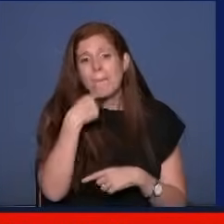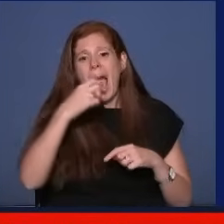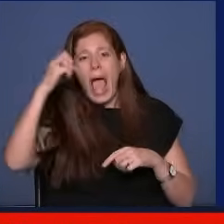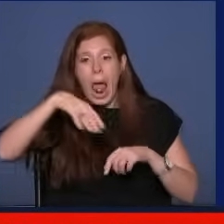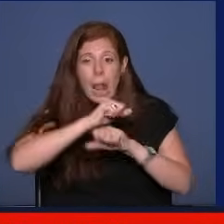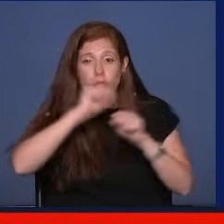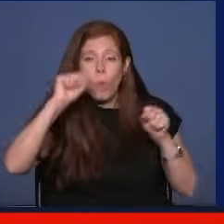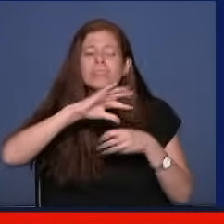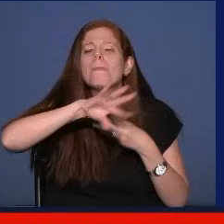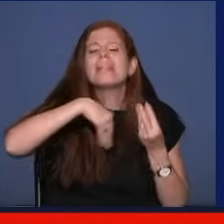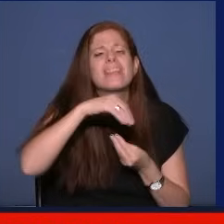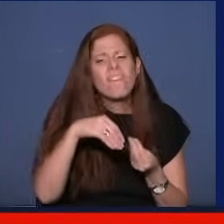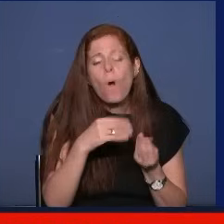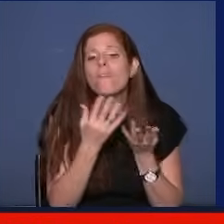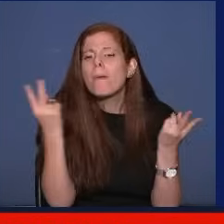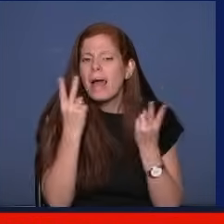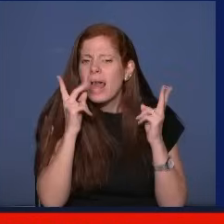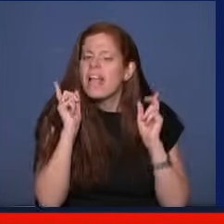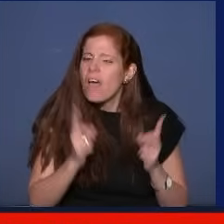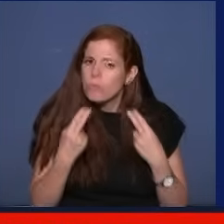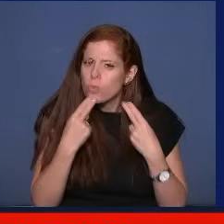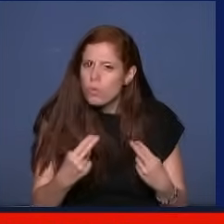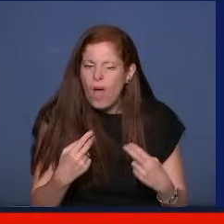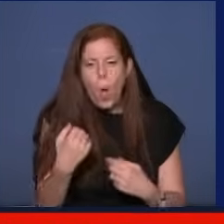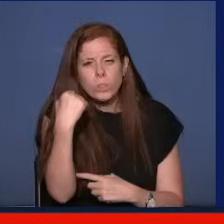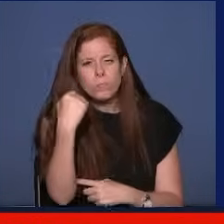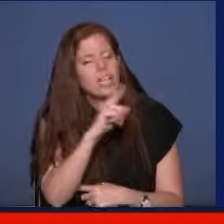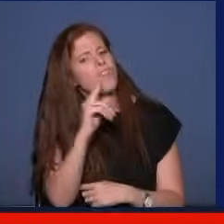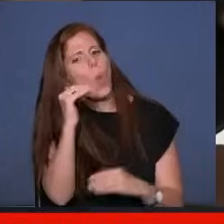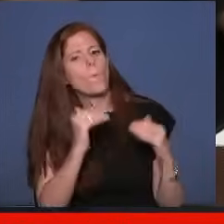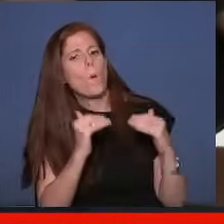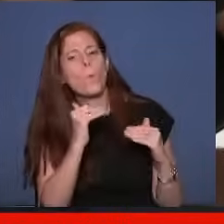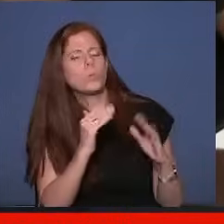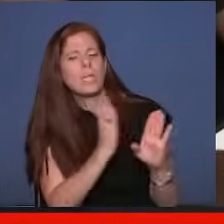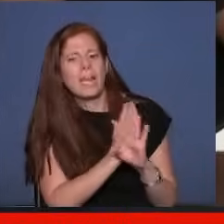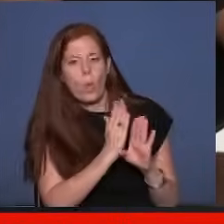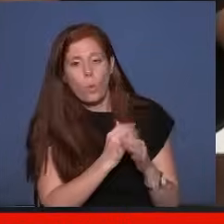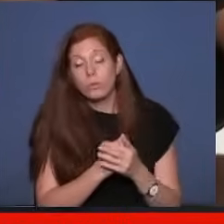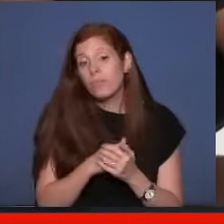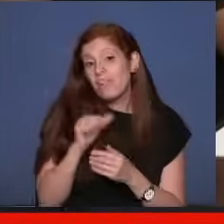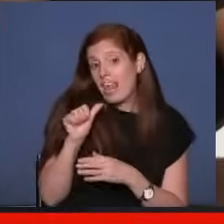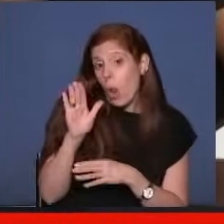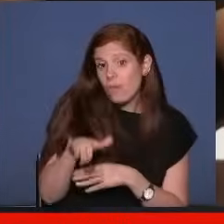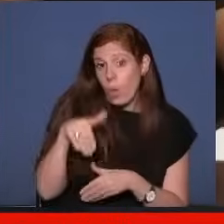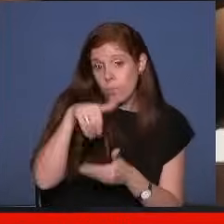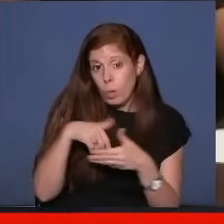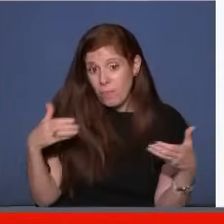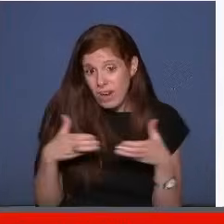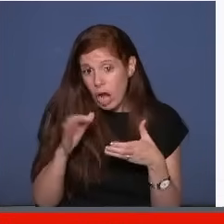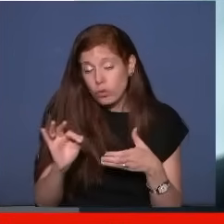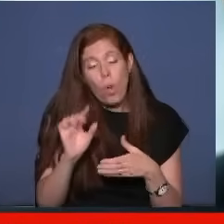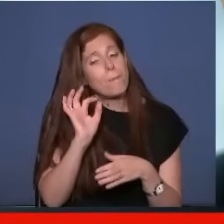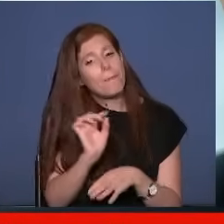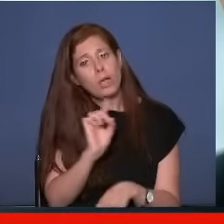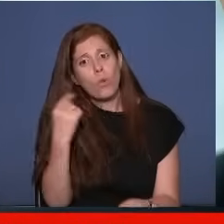מטאפורית, אבל בהחלט חייבים תגובה עוצמתית ולא פרופורציונלית לטרור. ואליהו, לפחות בתוך מפלגתו, ממש לא